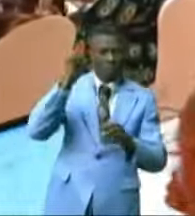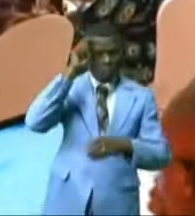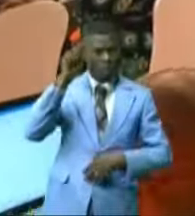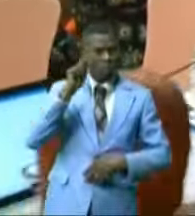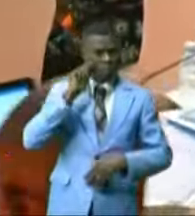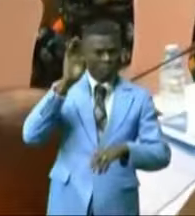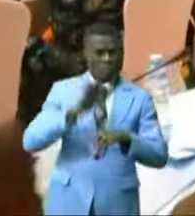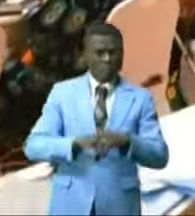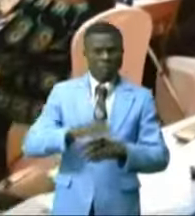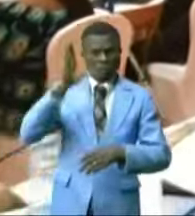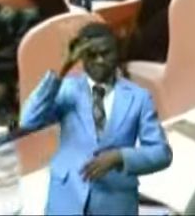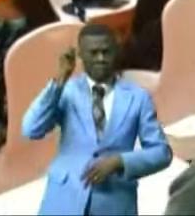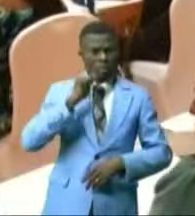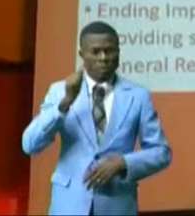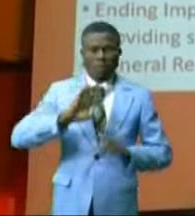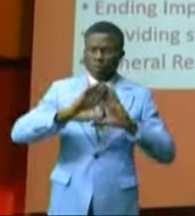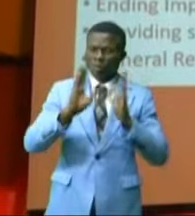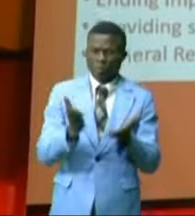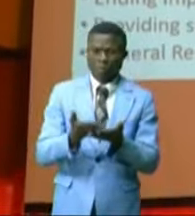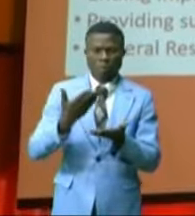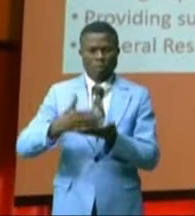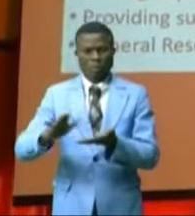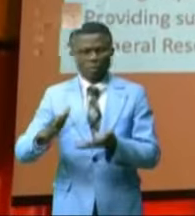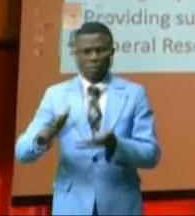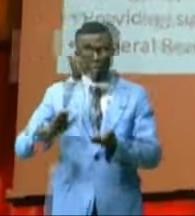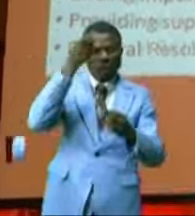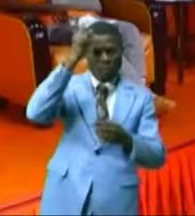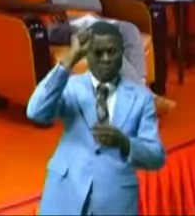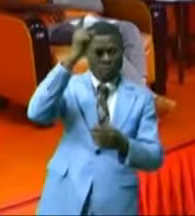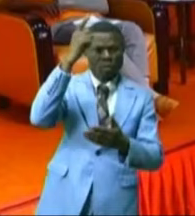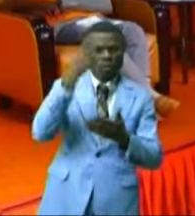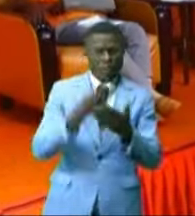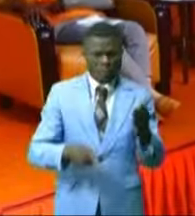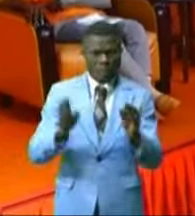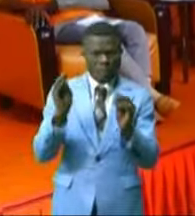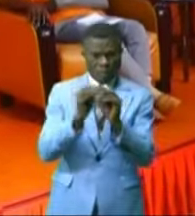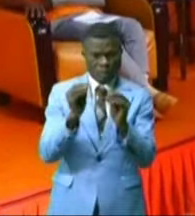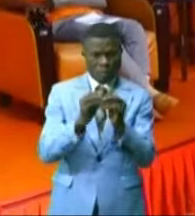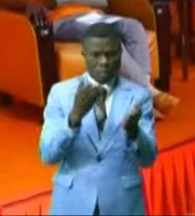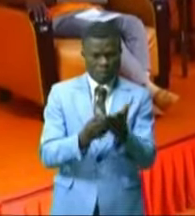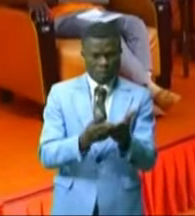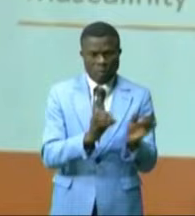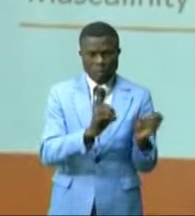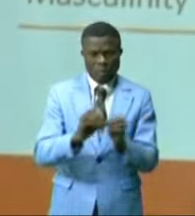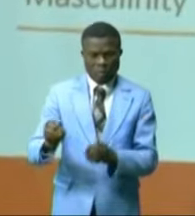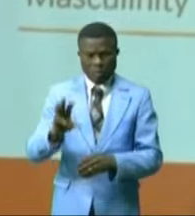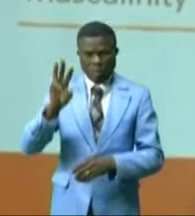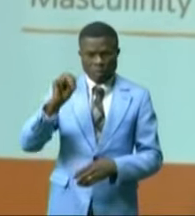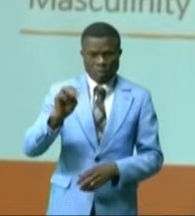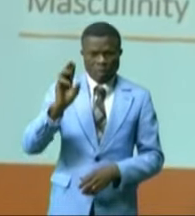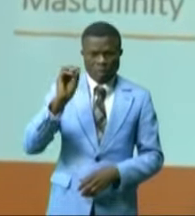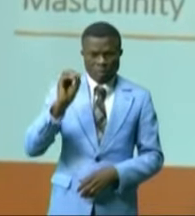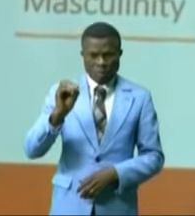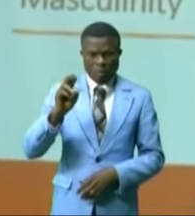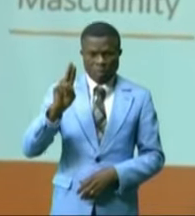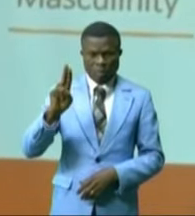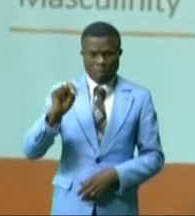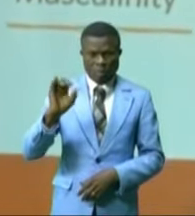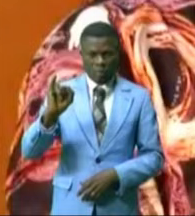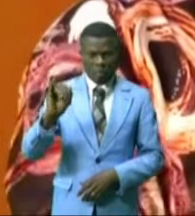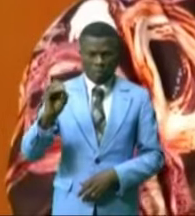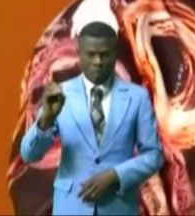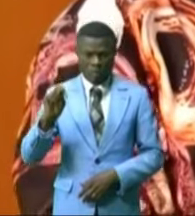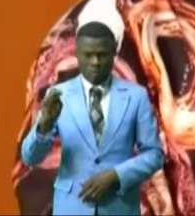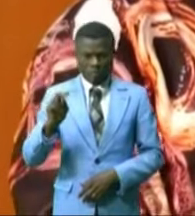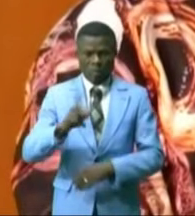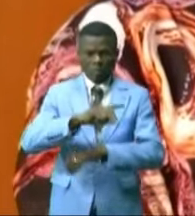basée sur le genre dans tous les secteurs. L'objectif principal de ces assises tenues à Monyonyo et organisées par le centre